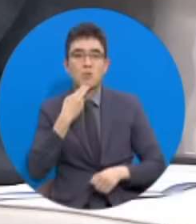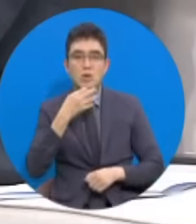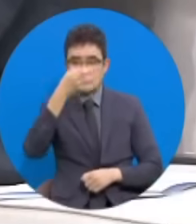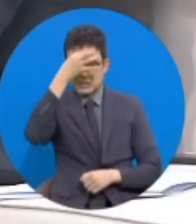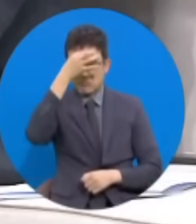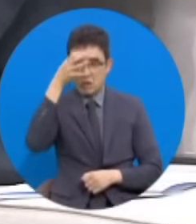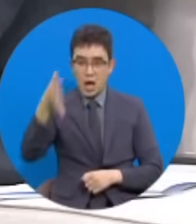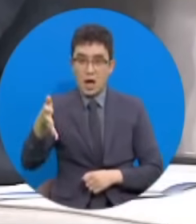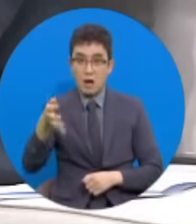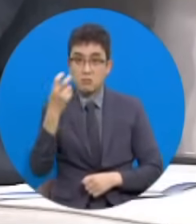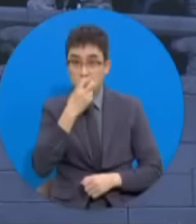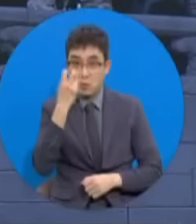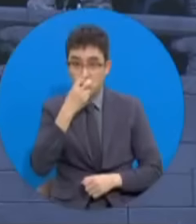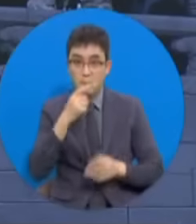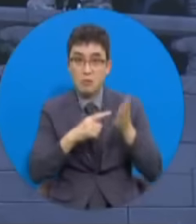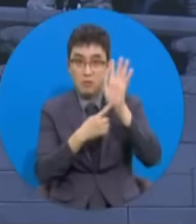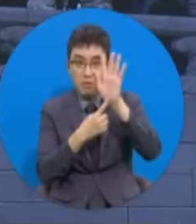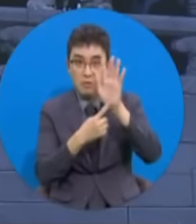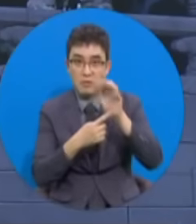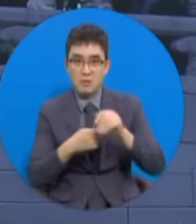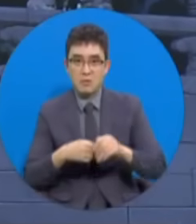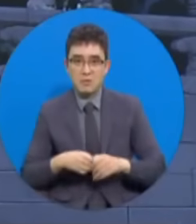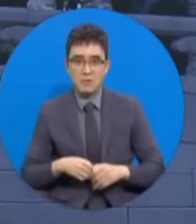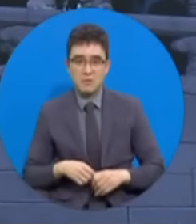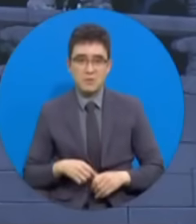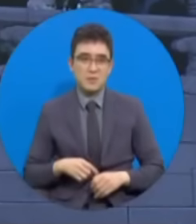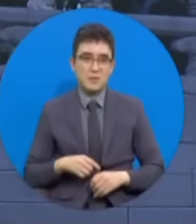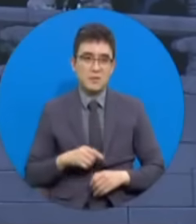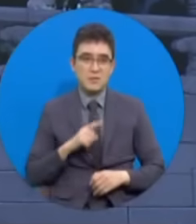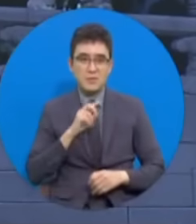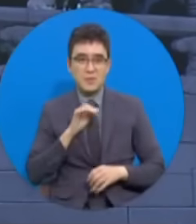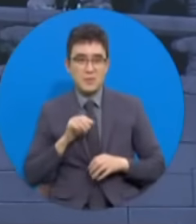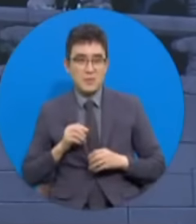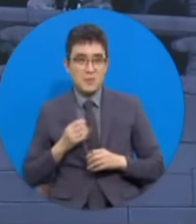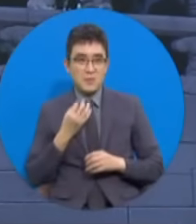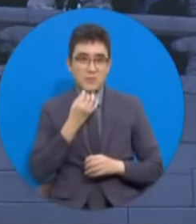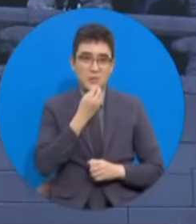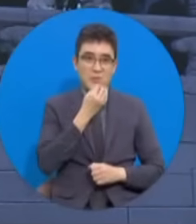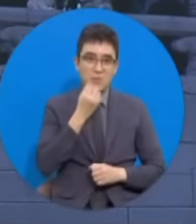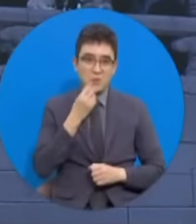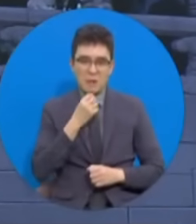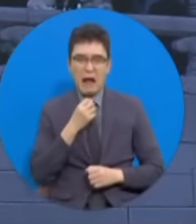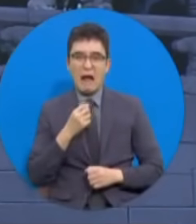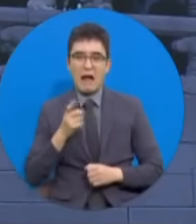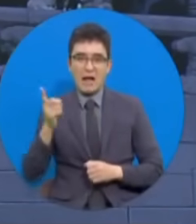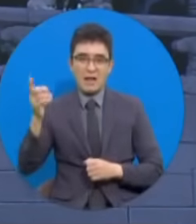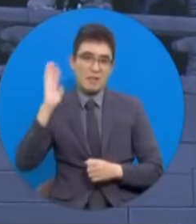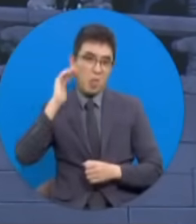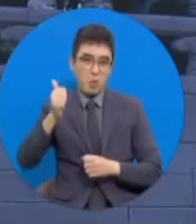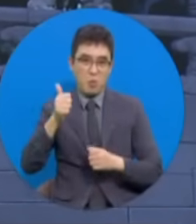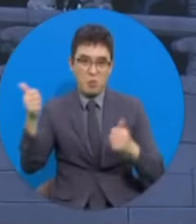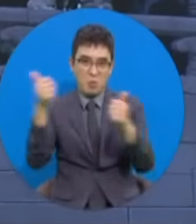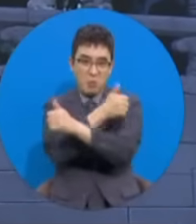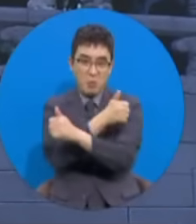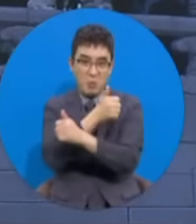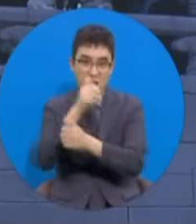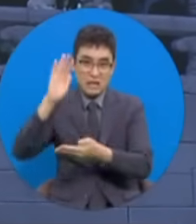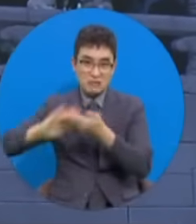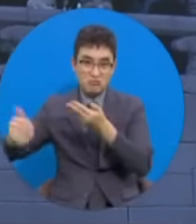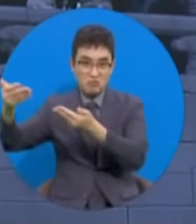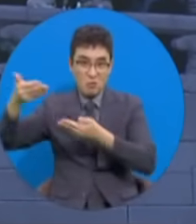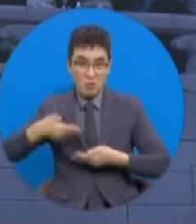기술적으로 검토했다 라고 밝히니까 또 인수위 때 뭔가 외압이 있었을 거야 라는 의혹이 지금 계속 나오거든요. 그러면 언제 의혹이